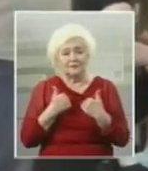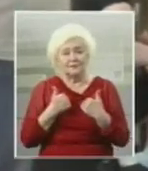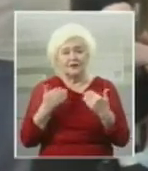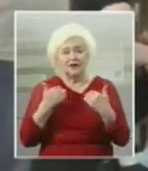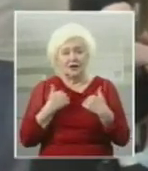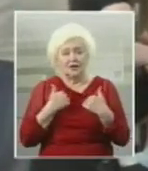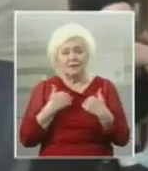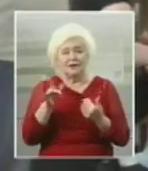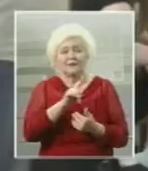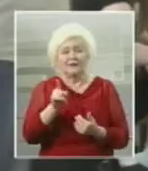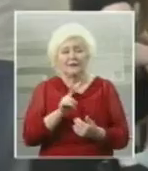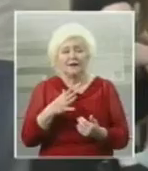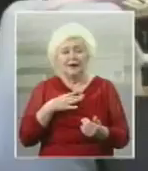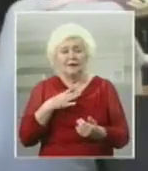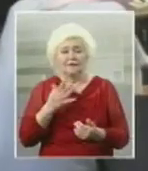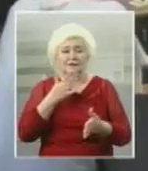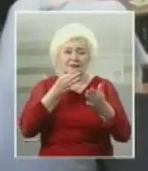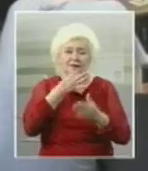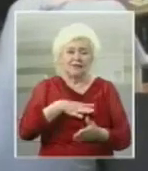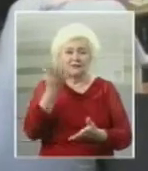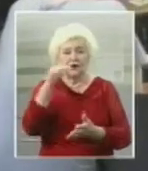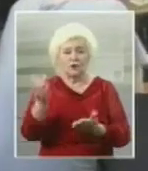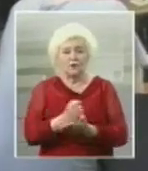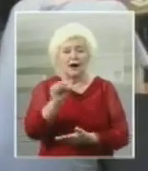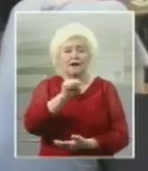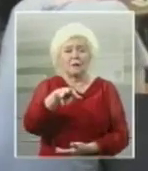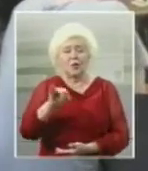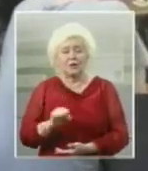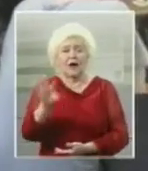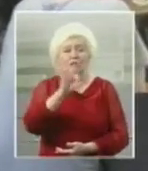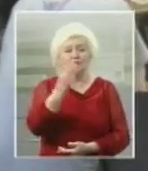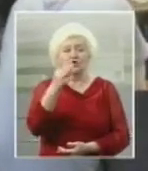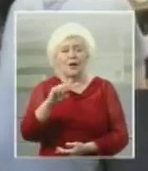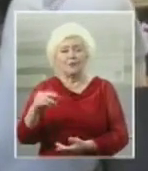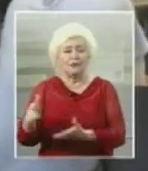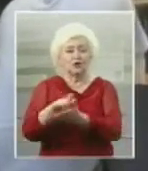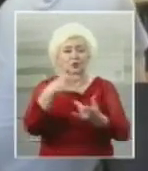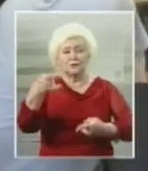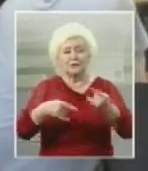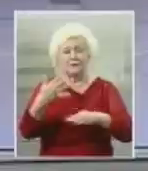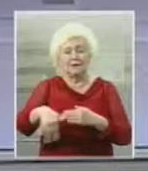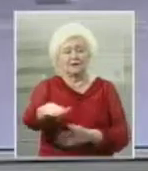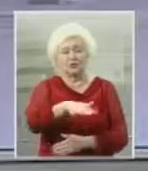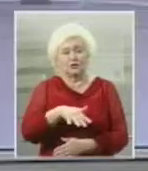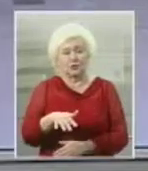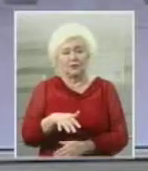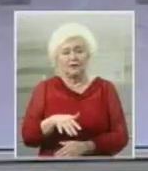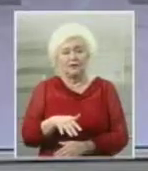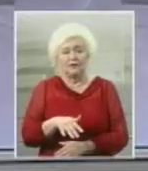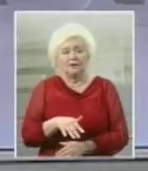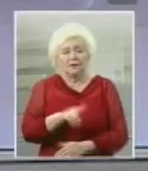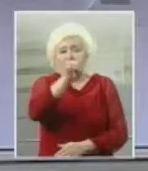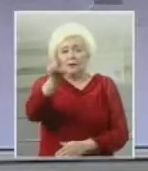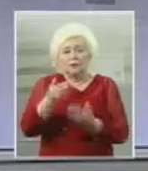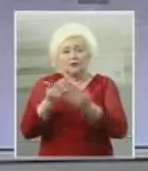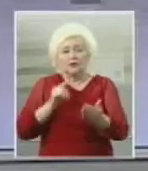В мене радість, коли я виграю. Аліна Мокляк, Олександр Шепель, Суспільне, Херсон. Годину